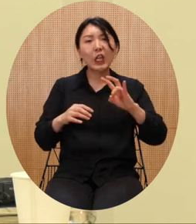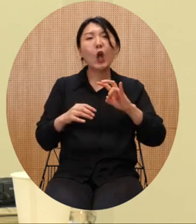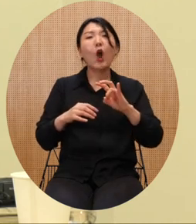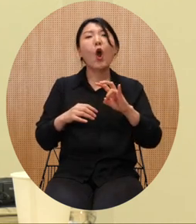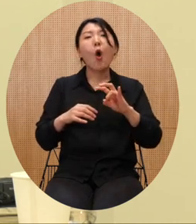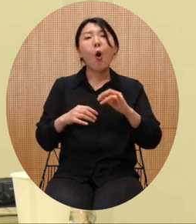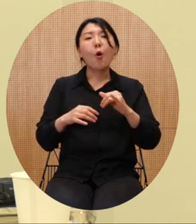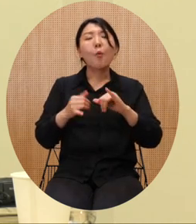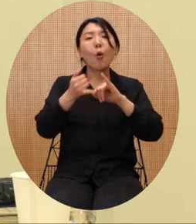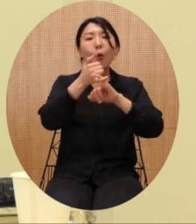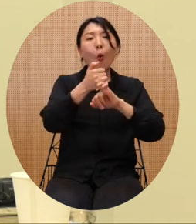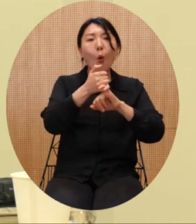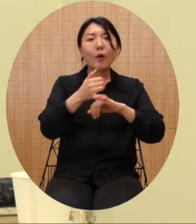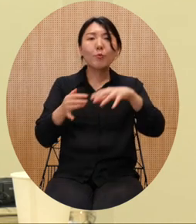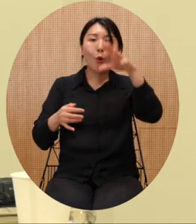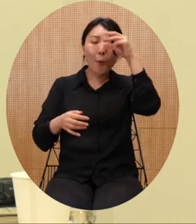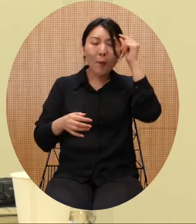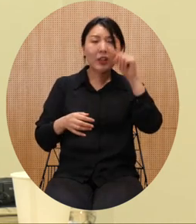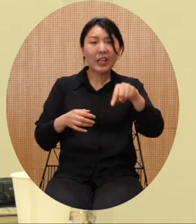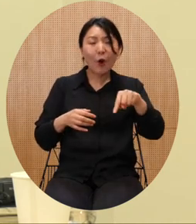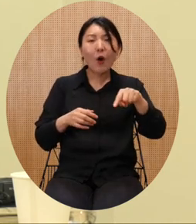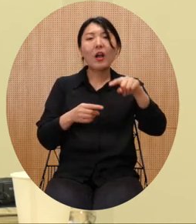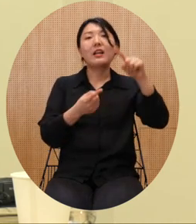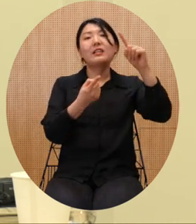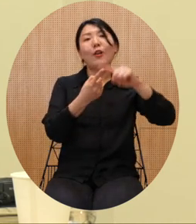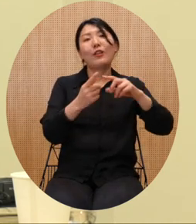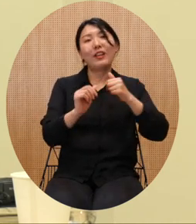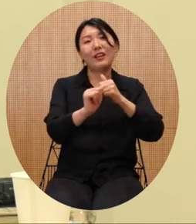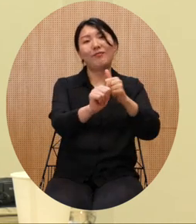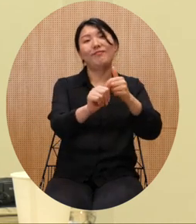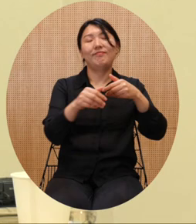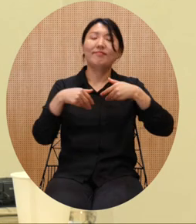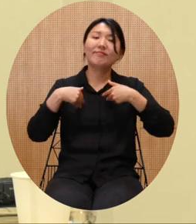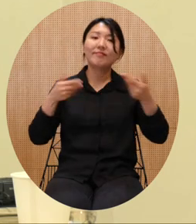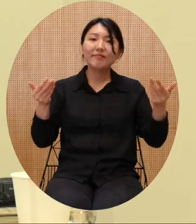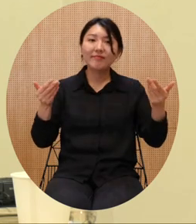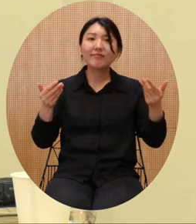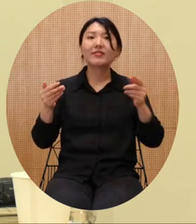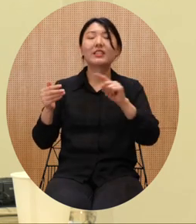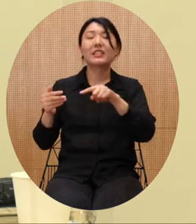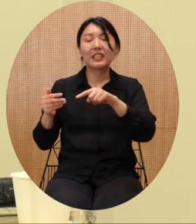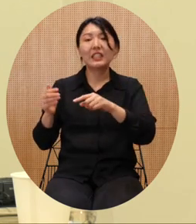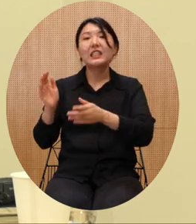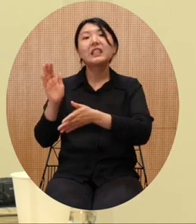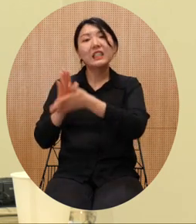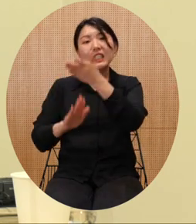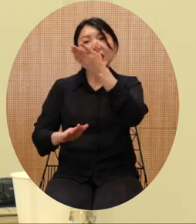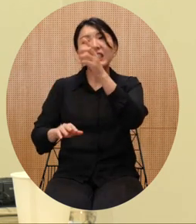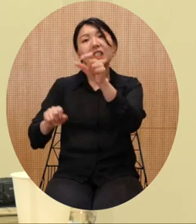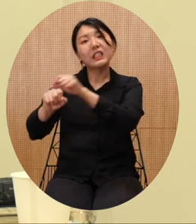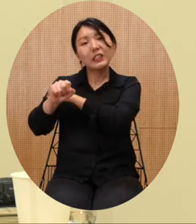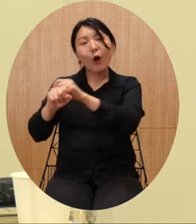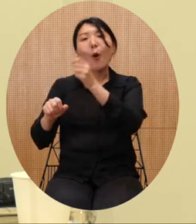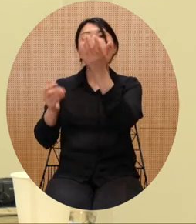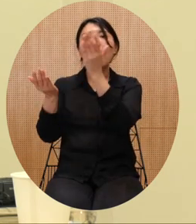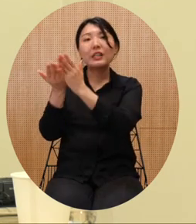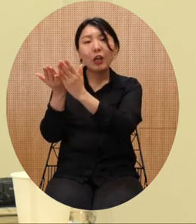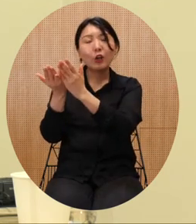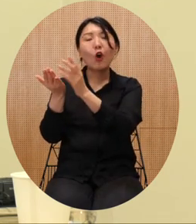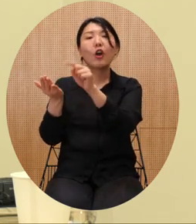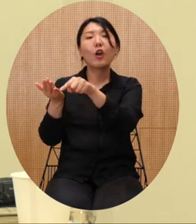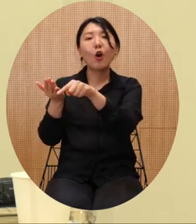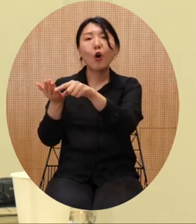될 필요는 저는 없다고 생각합니다. 다른 지자체는 다른 지자체의 방식으로 새로운 모범들을 만들어내고 그